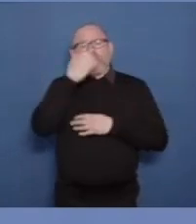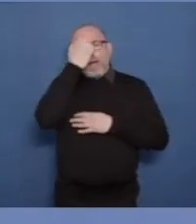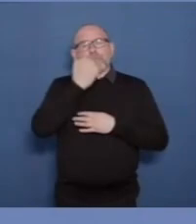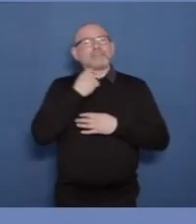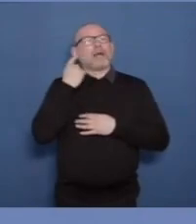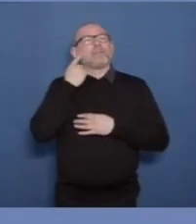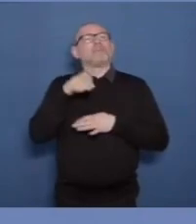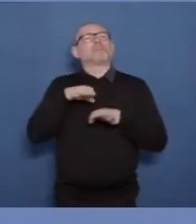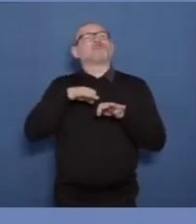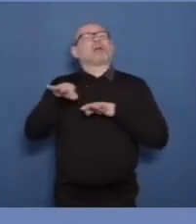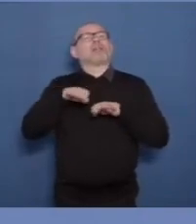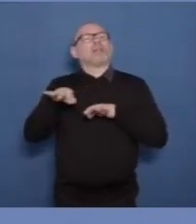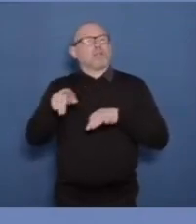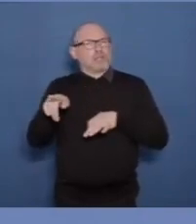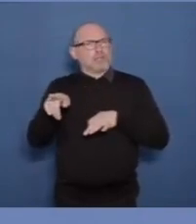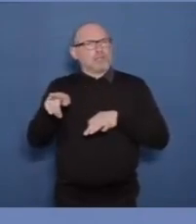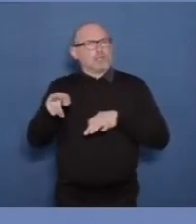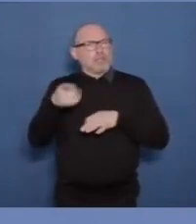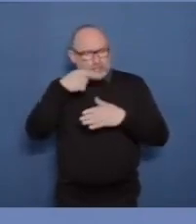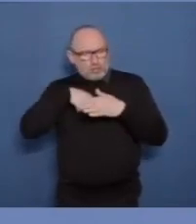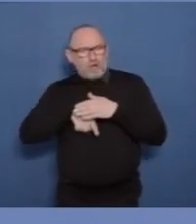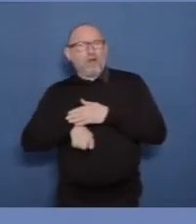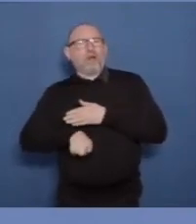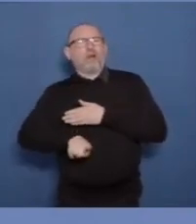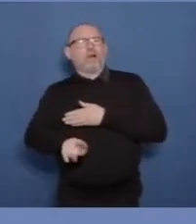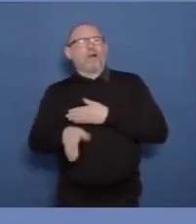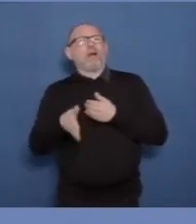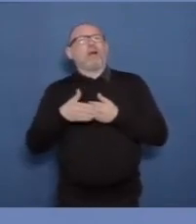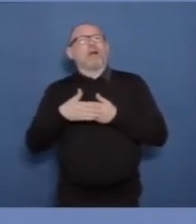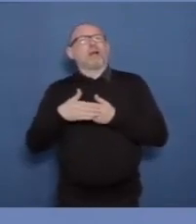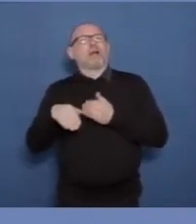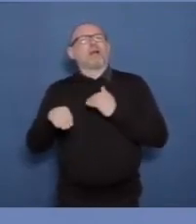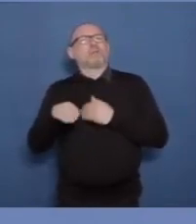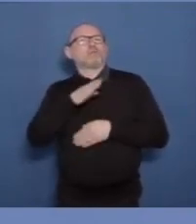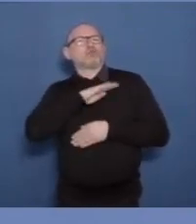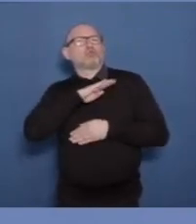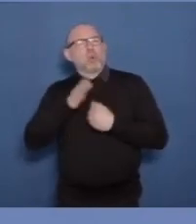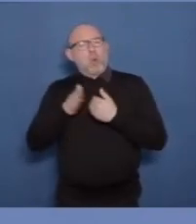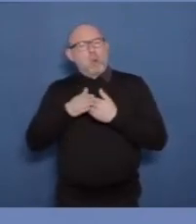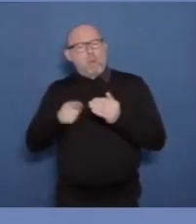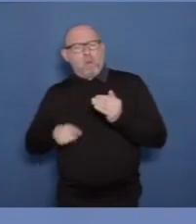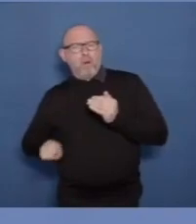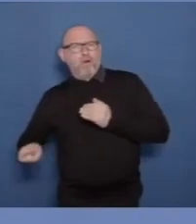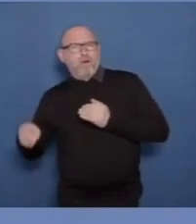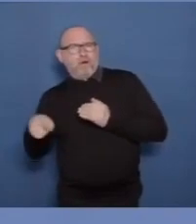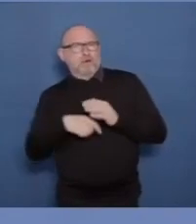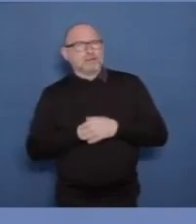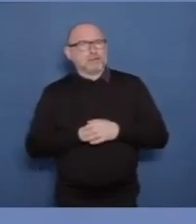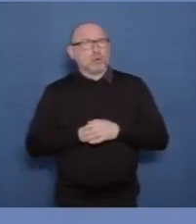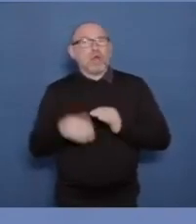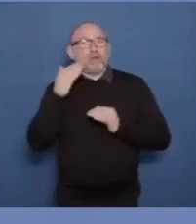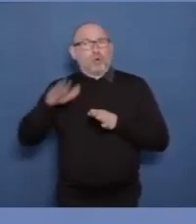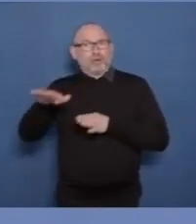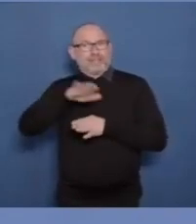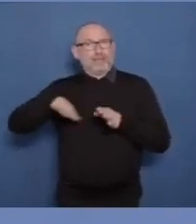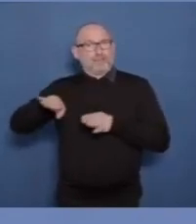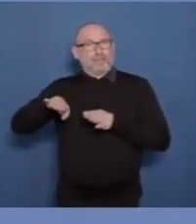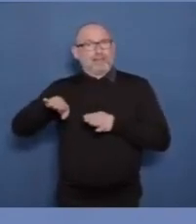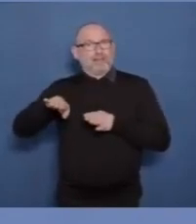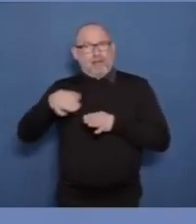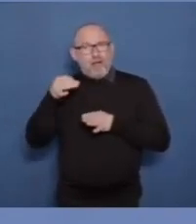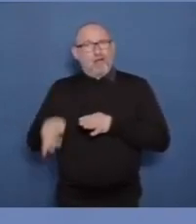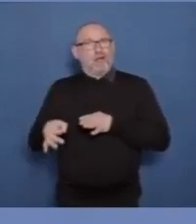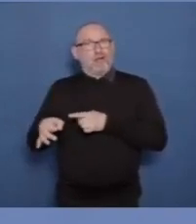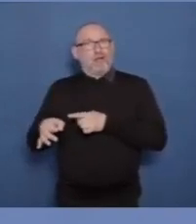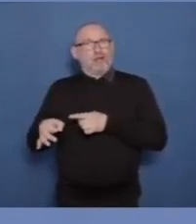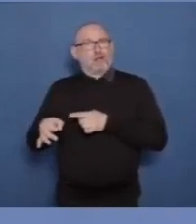Hamas, ihre Tunnel auch in der Nähe von Schulen verlaufen zu lassen, ihre Einsätze direkt aus Wohngebieten und dicht bevölkerten